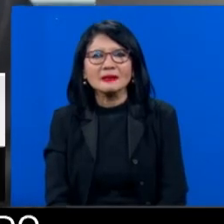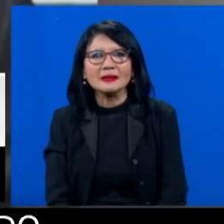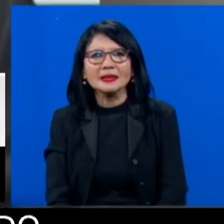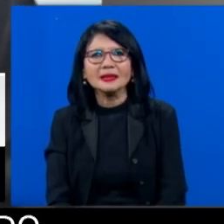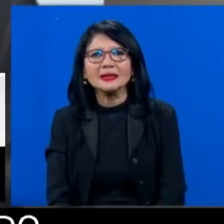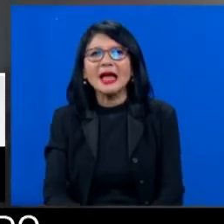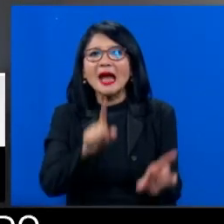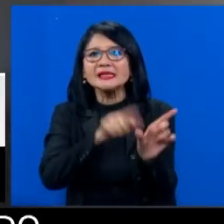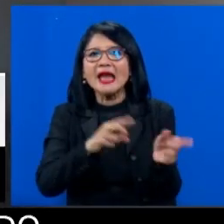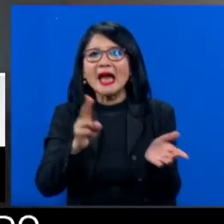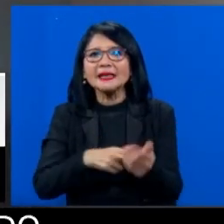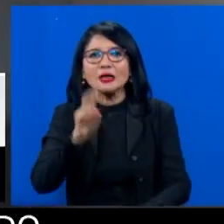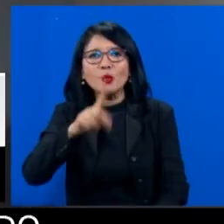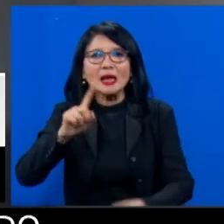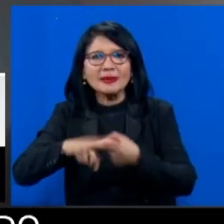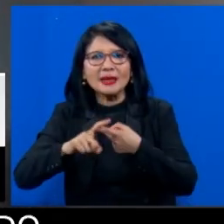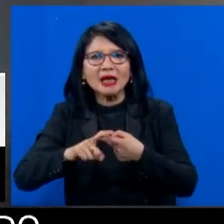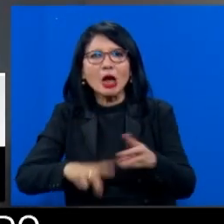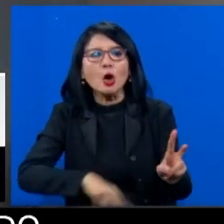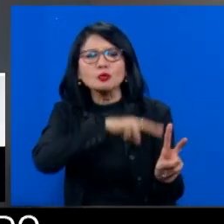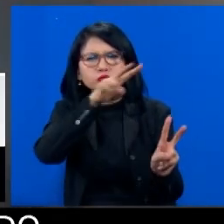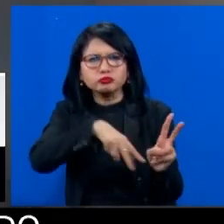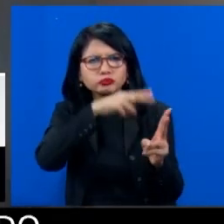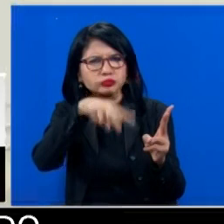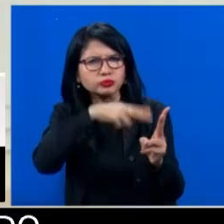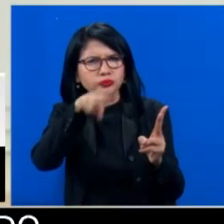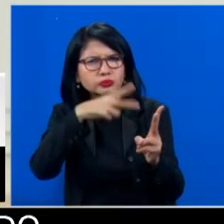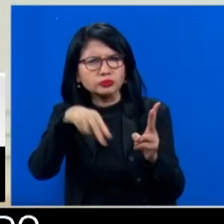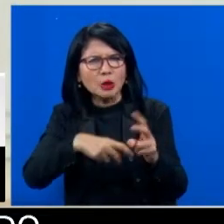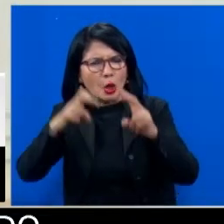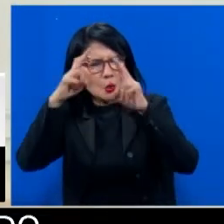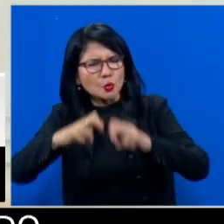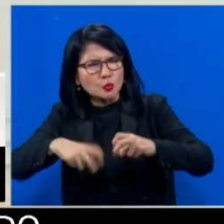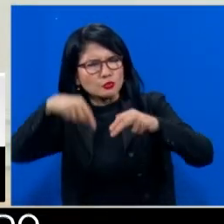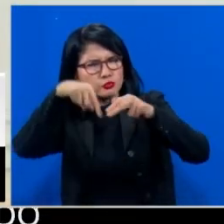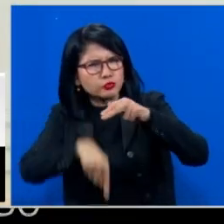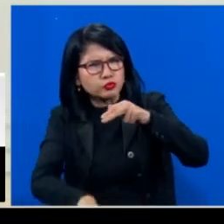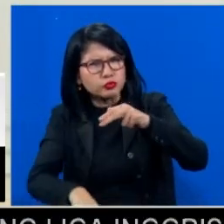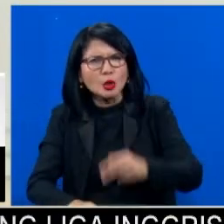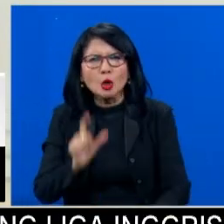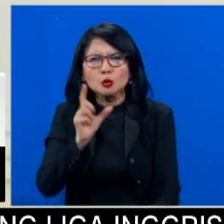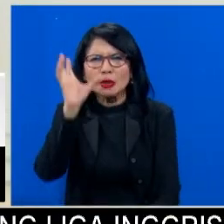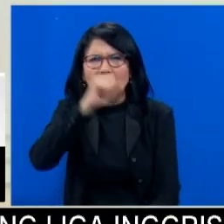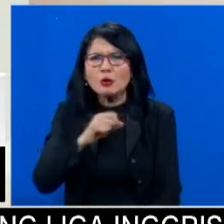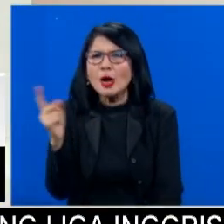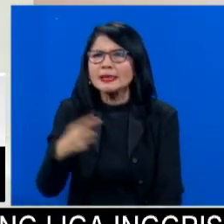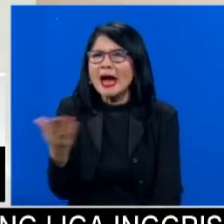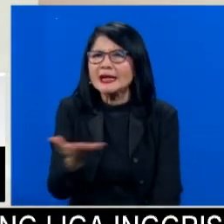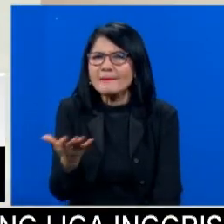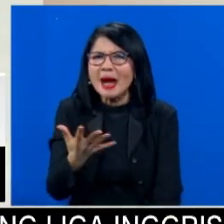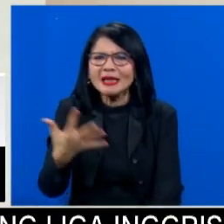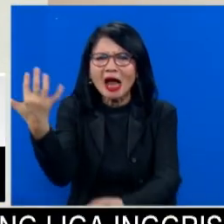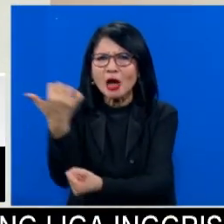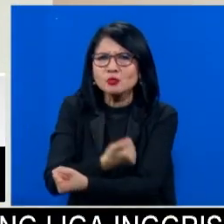YN dan dua rekannya saat ini masih diperiksa penyidik. Penyidik ingin mengorek keterangan dari para tersangka untuk mengetahui asal-usul narkoba yang